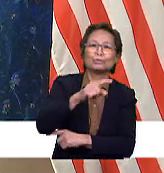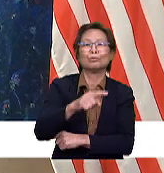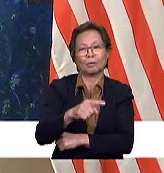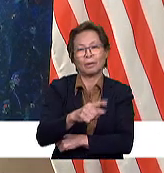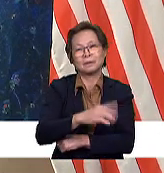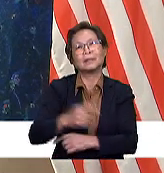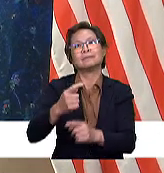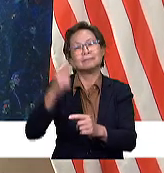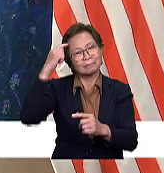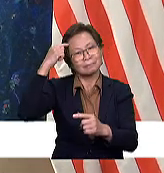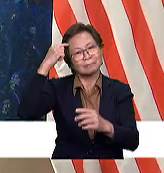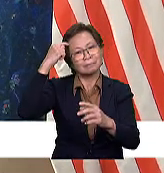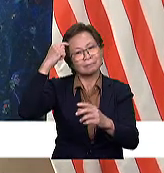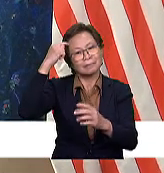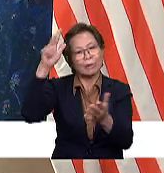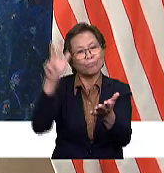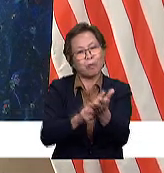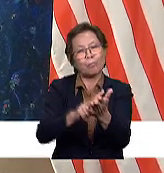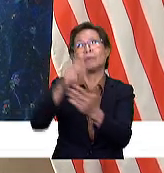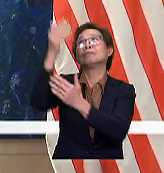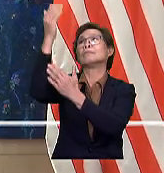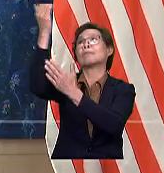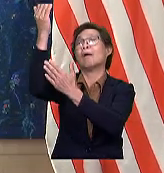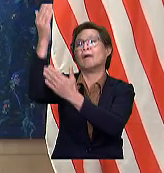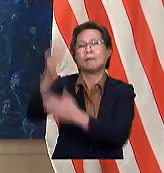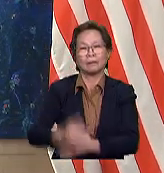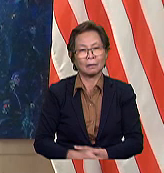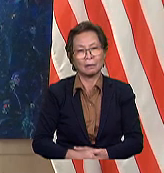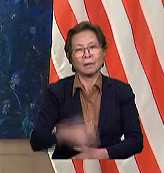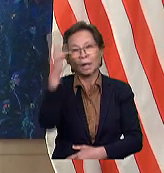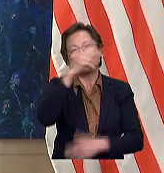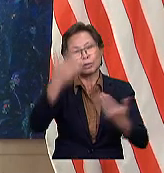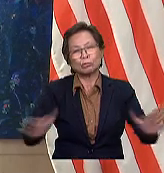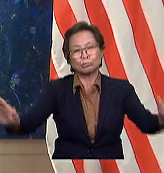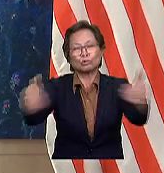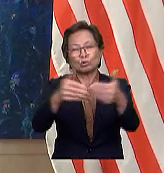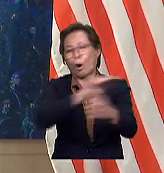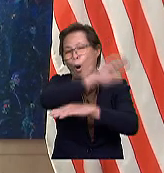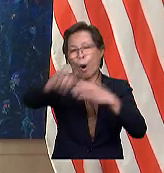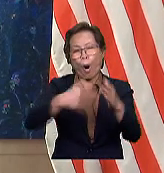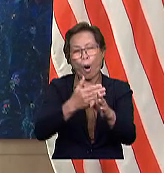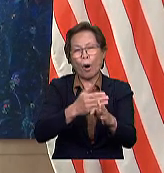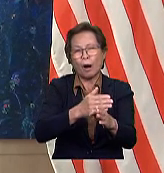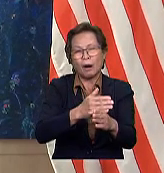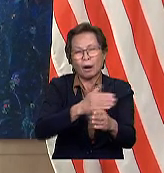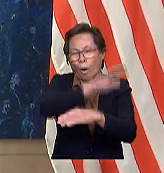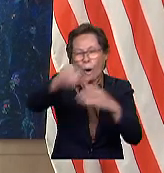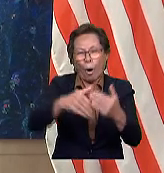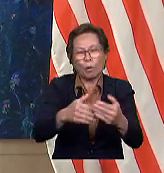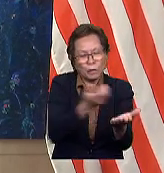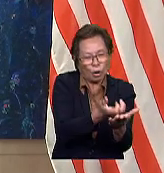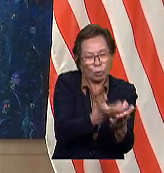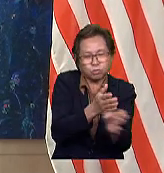Ilahi Hai kerajaan telah penutup hampir semua sektor ekonomi dan sosial untuk mengurangkan